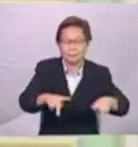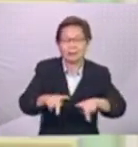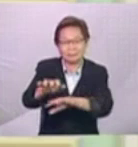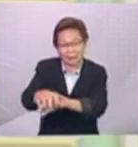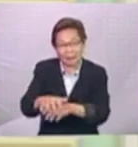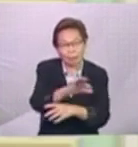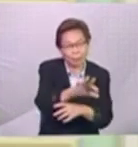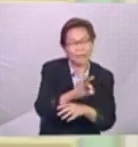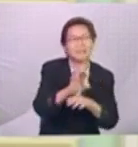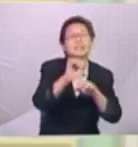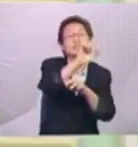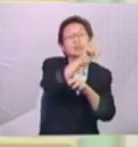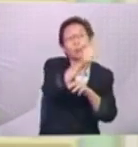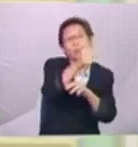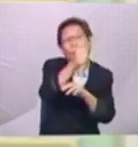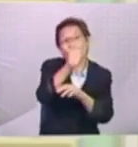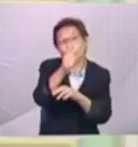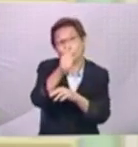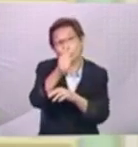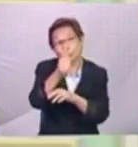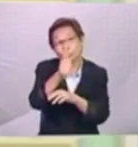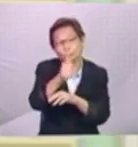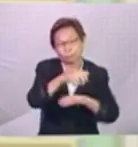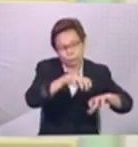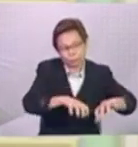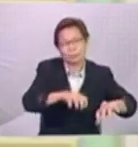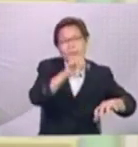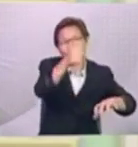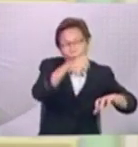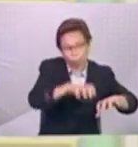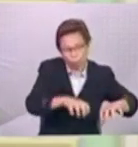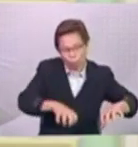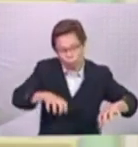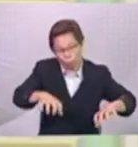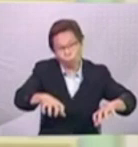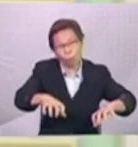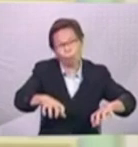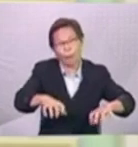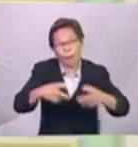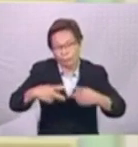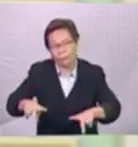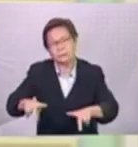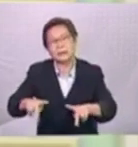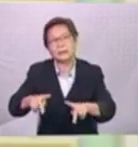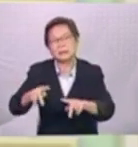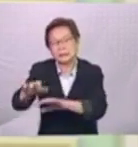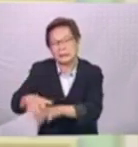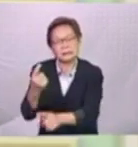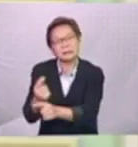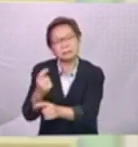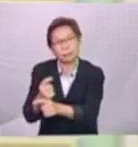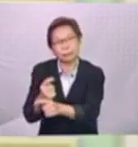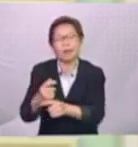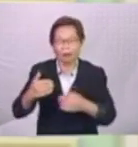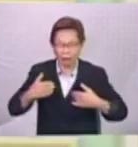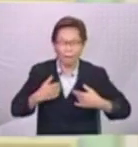yaitu 10 tempat 10 lokasi Pasar Tani Tegal gede-gede tahu